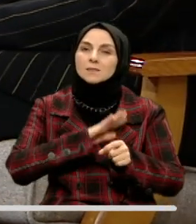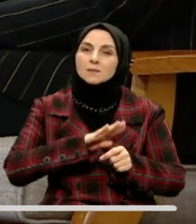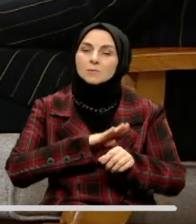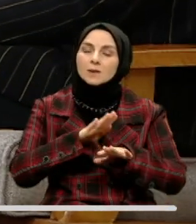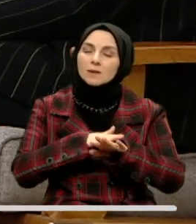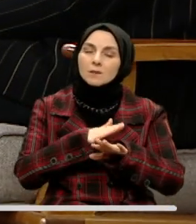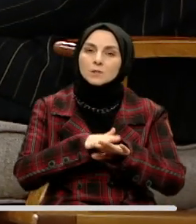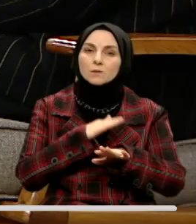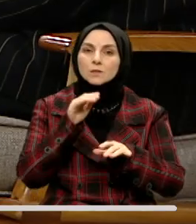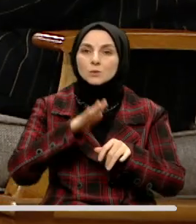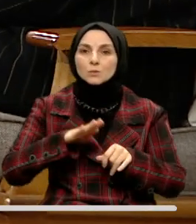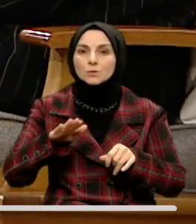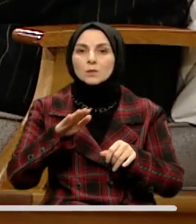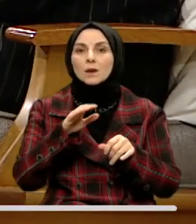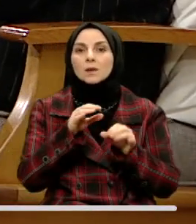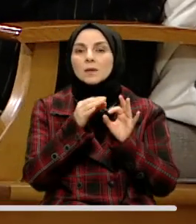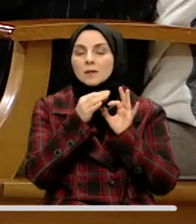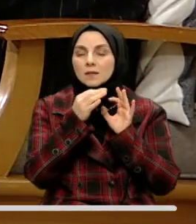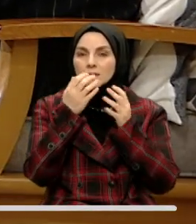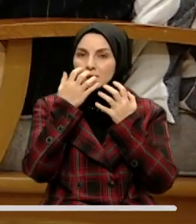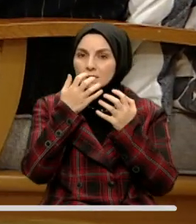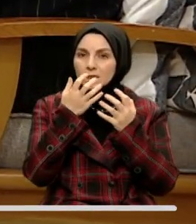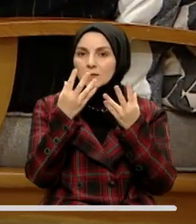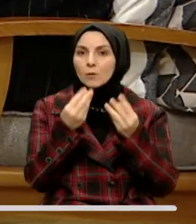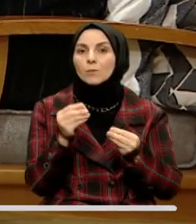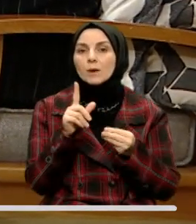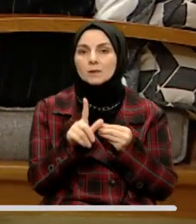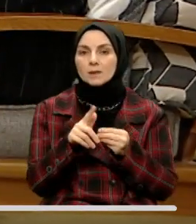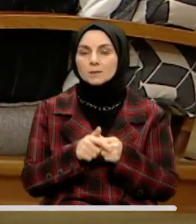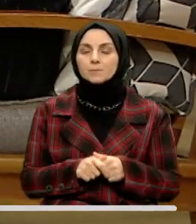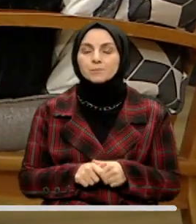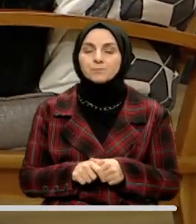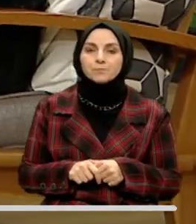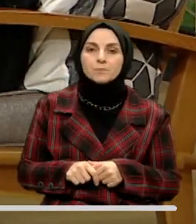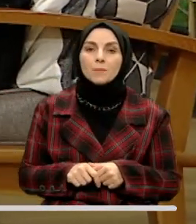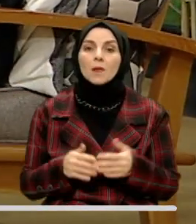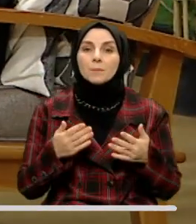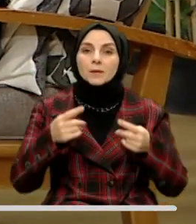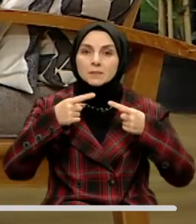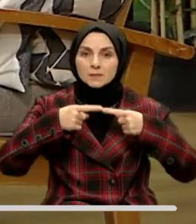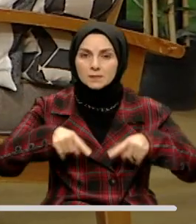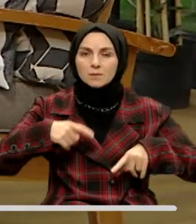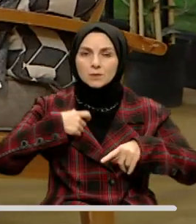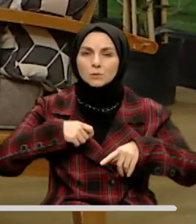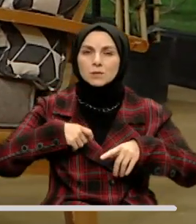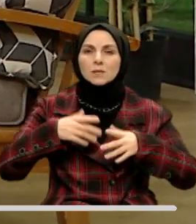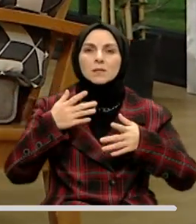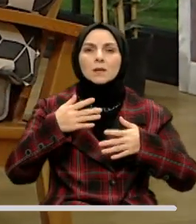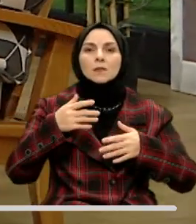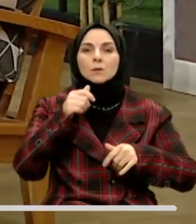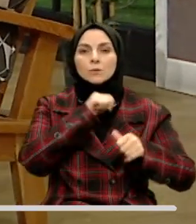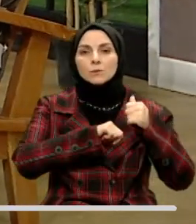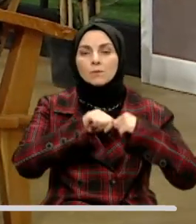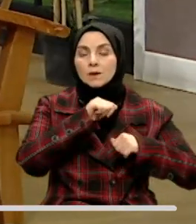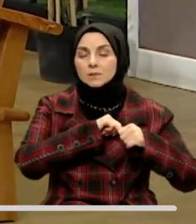şimdi Tuğba Hanımcığım, sınavlara biraz daha böyle yoğun giriyor olsak, şimdi sınavlar özelinde gerek üniversiteye geçiş,